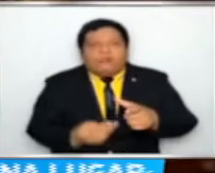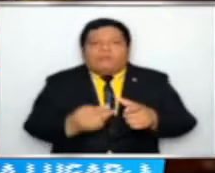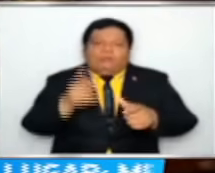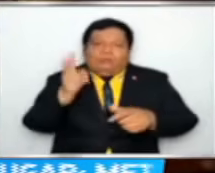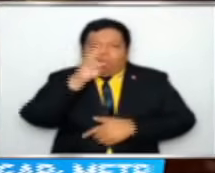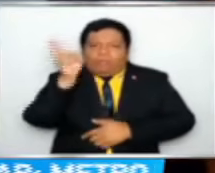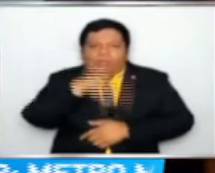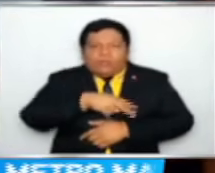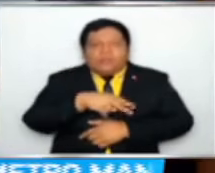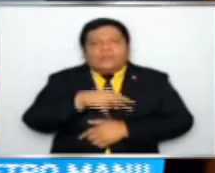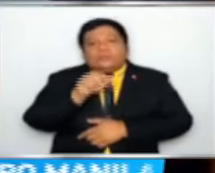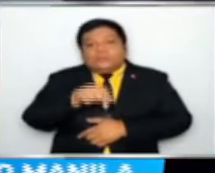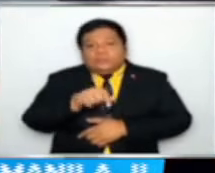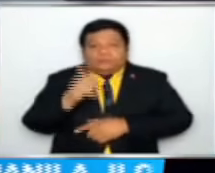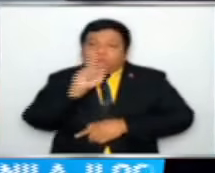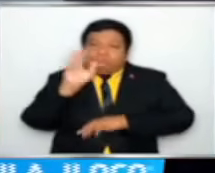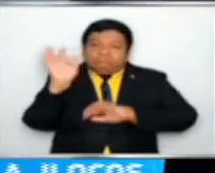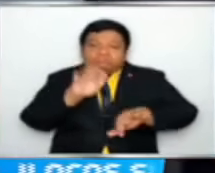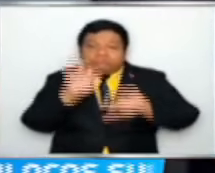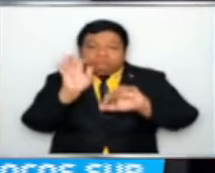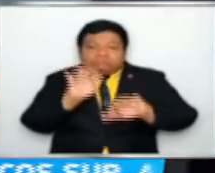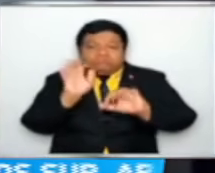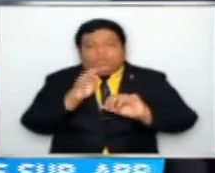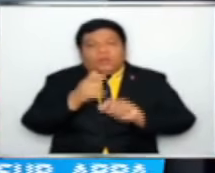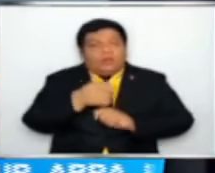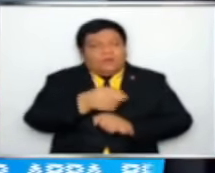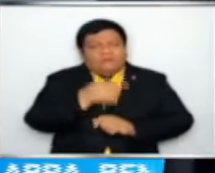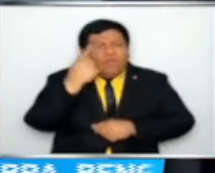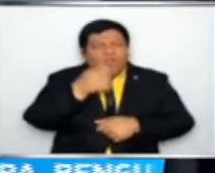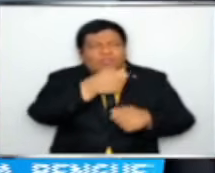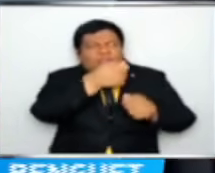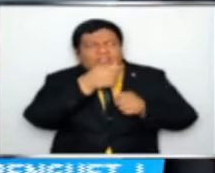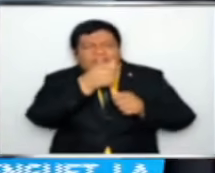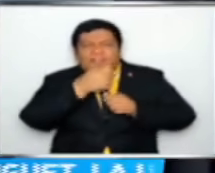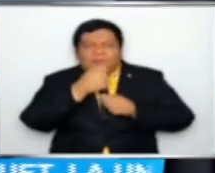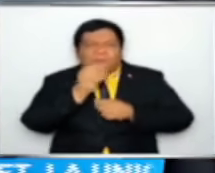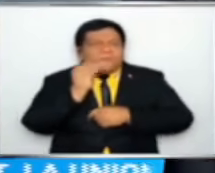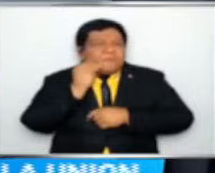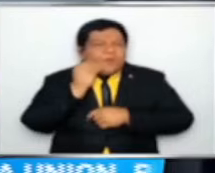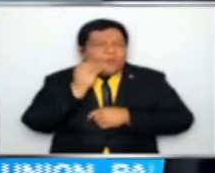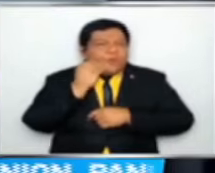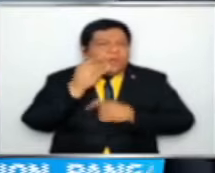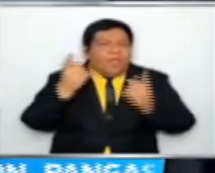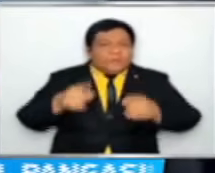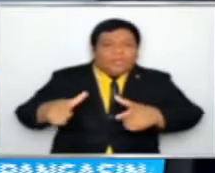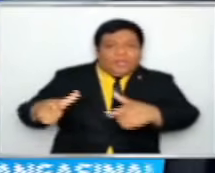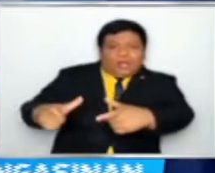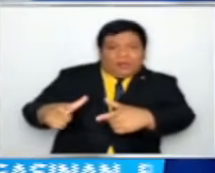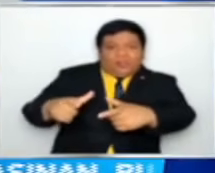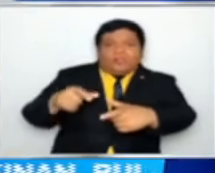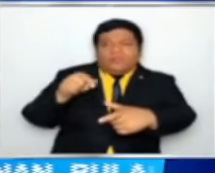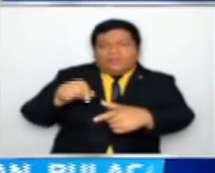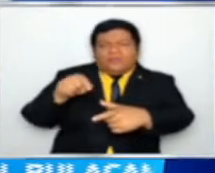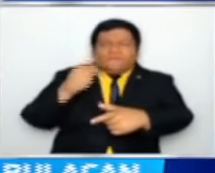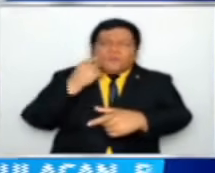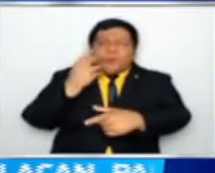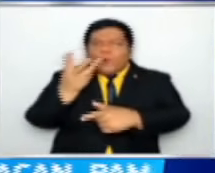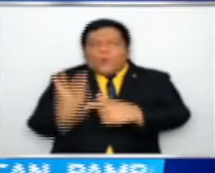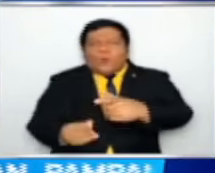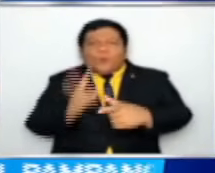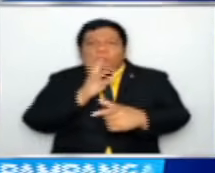niya para manungkit ng mangga. Nahulog ang biktima sa isang sirang manhole at tinangay ng tubig.